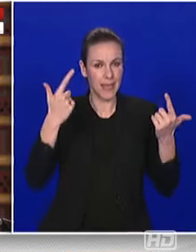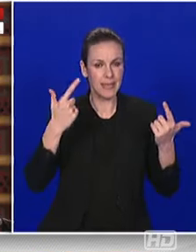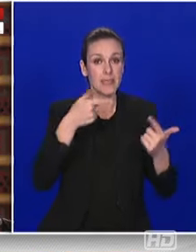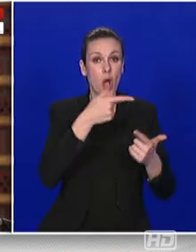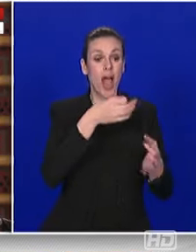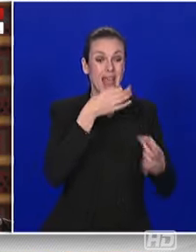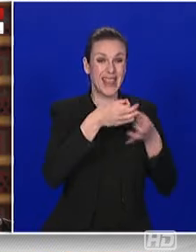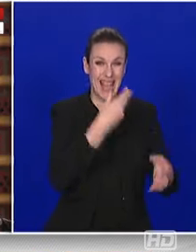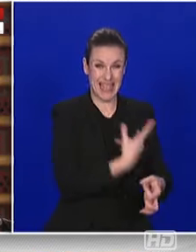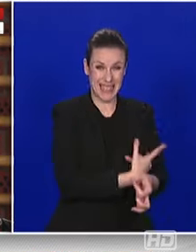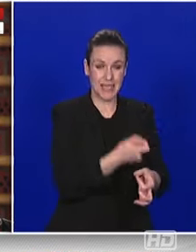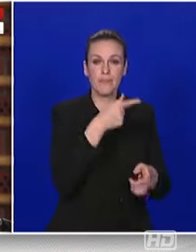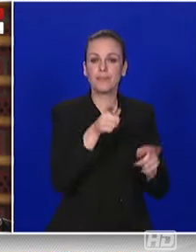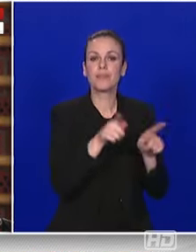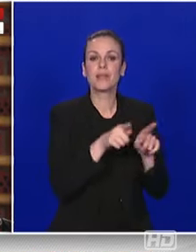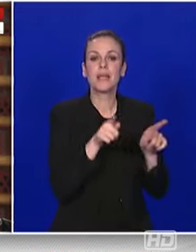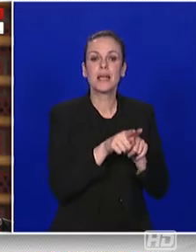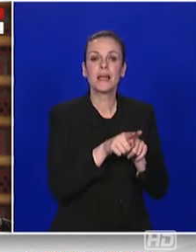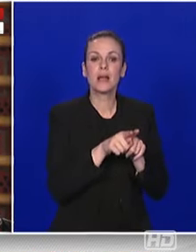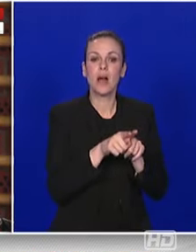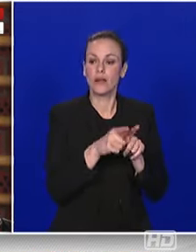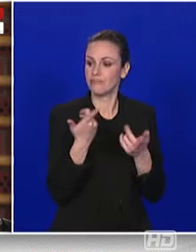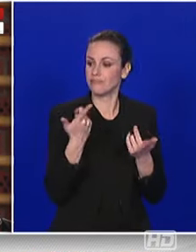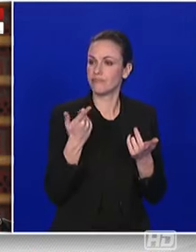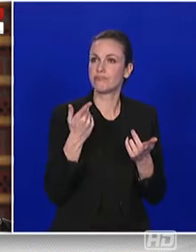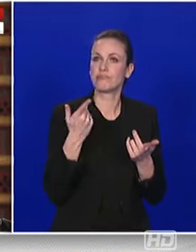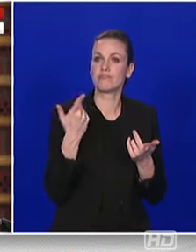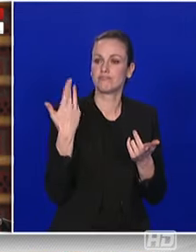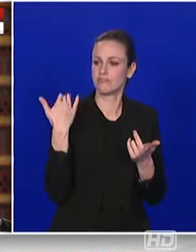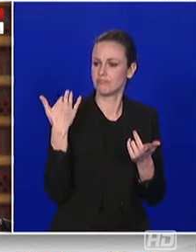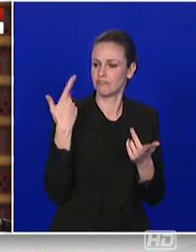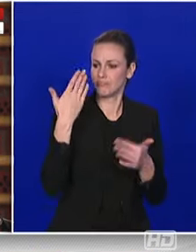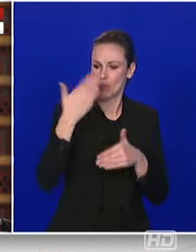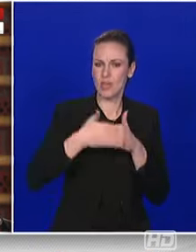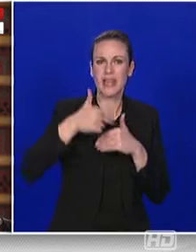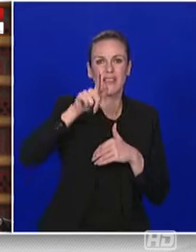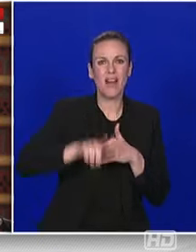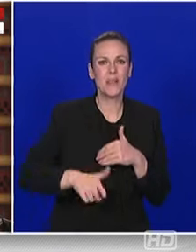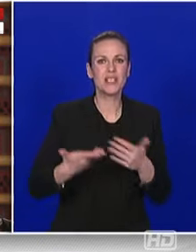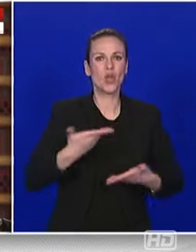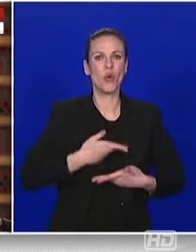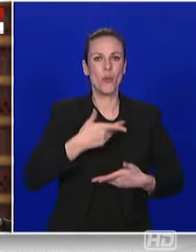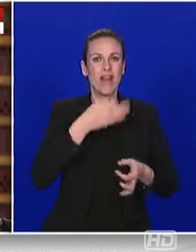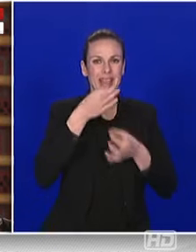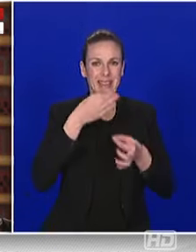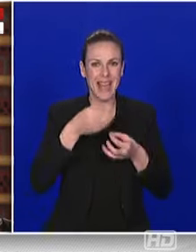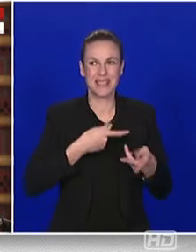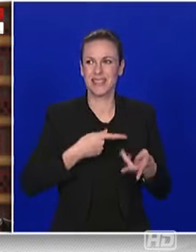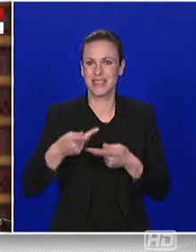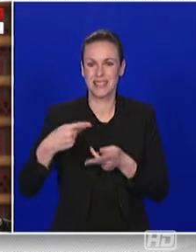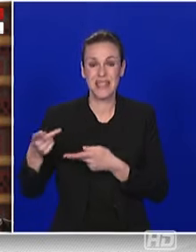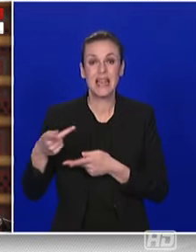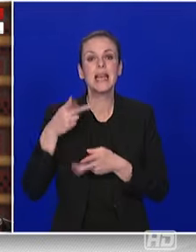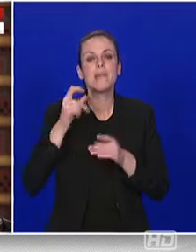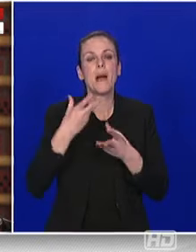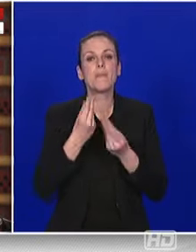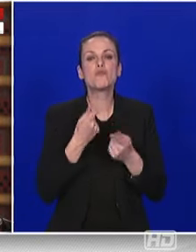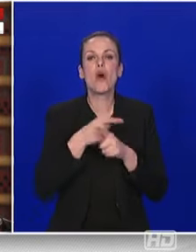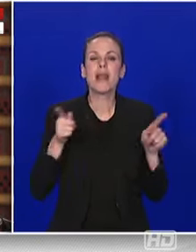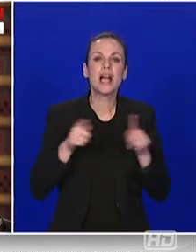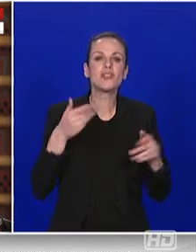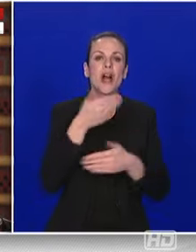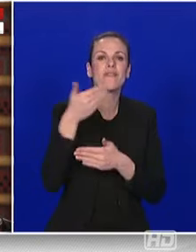su praktično izašli nekakvih zadnjih 2 mjeseca u većem broju. Sve više različitih proizvođača